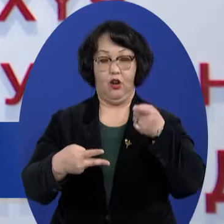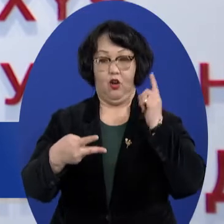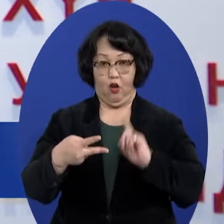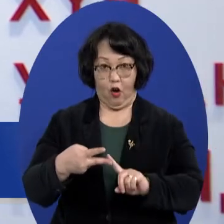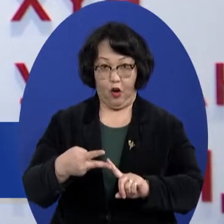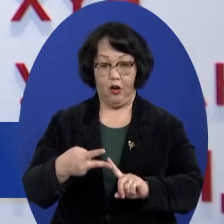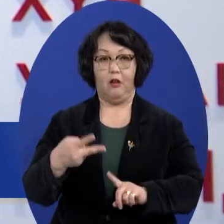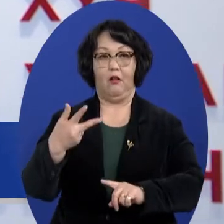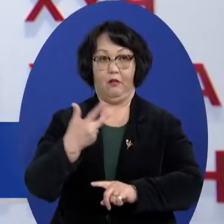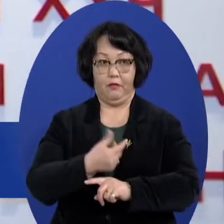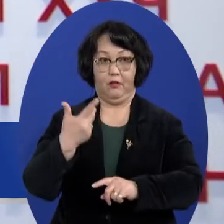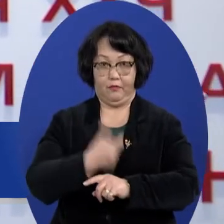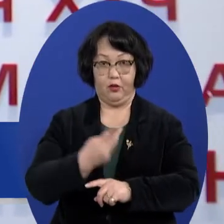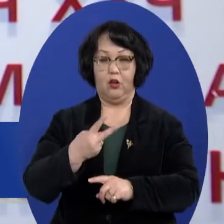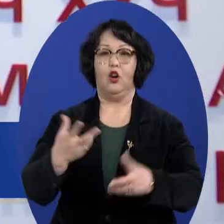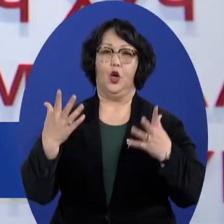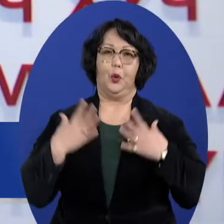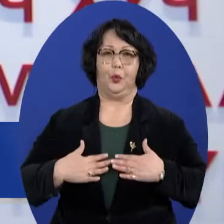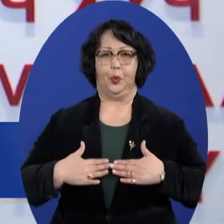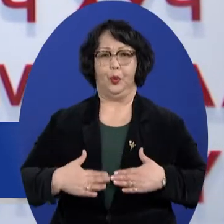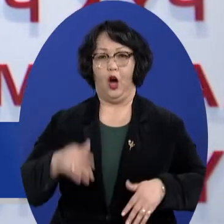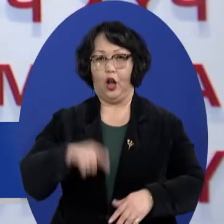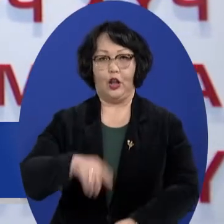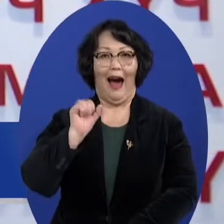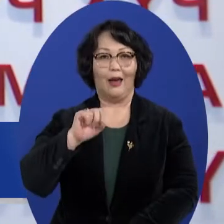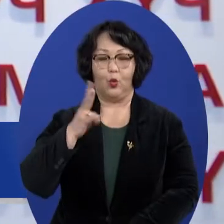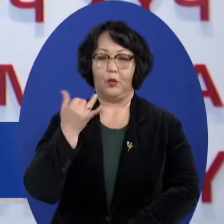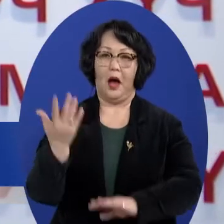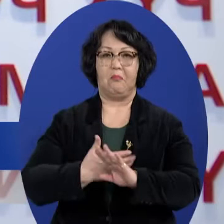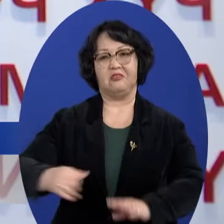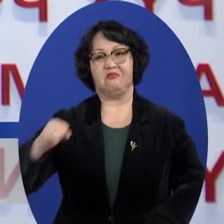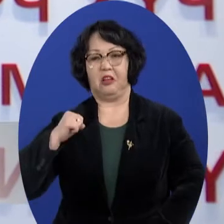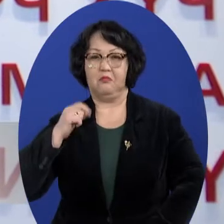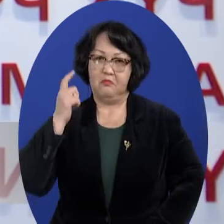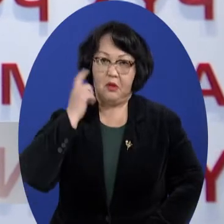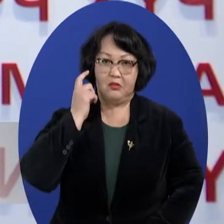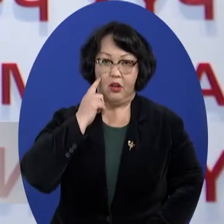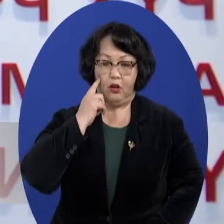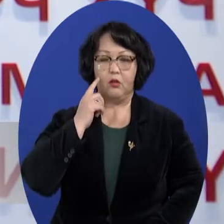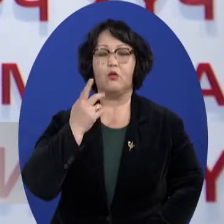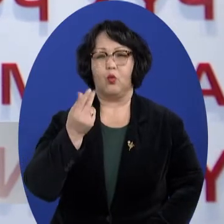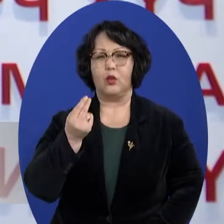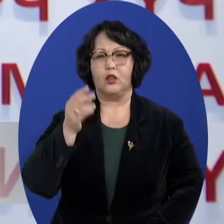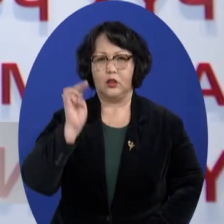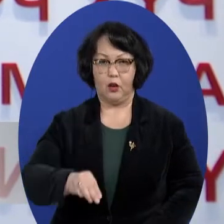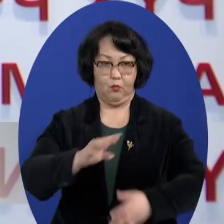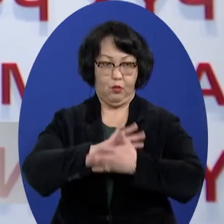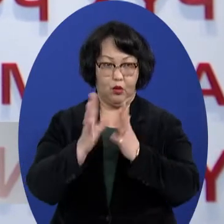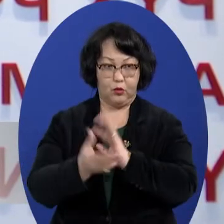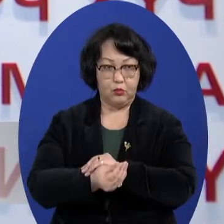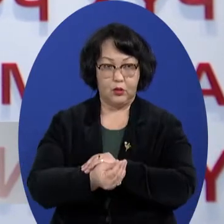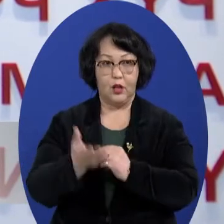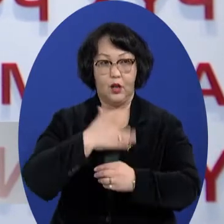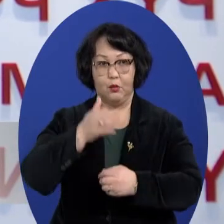аюулгүй байна бодож байна. Аюулгүй болох нь үнэн. Ягт бол тухайн хүн халдвар уугаад дархлаа